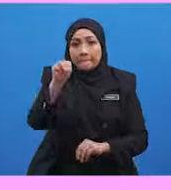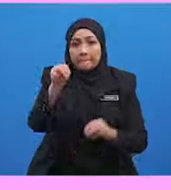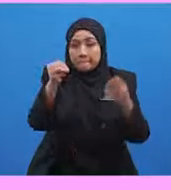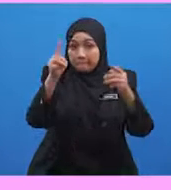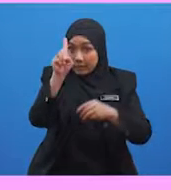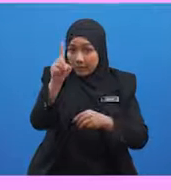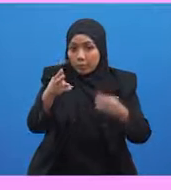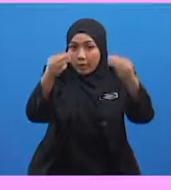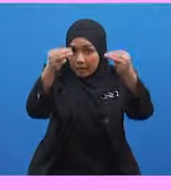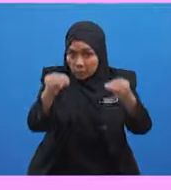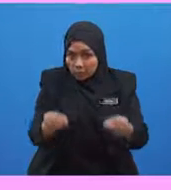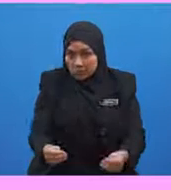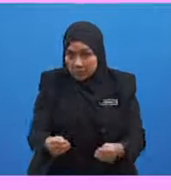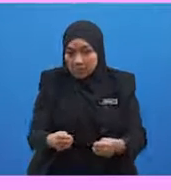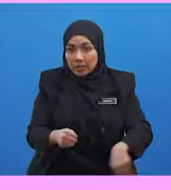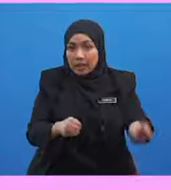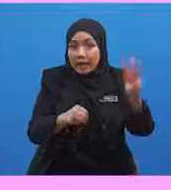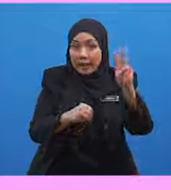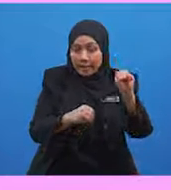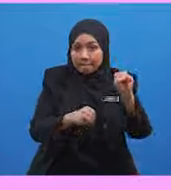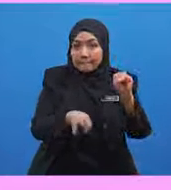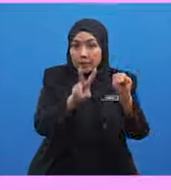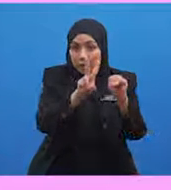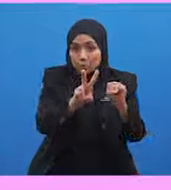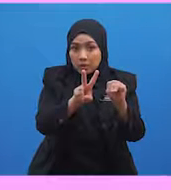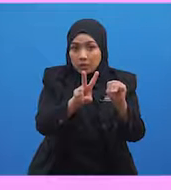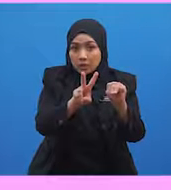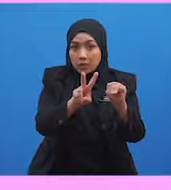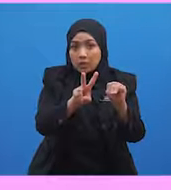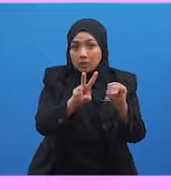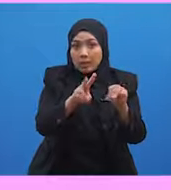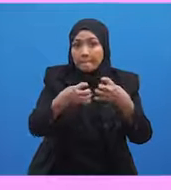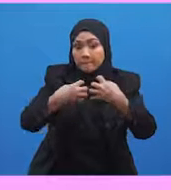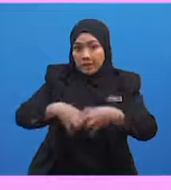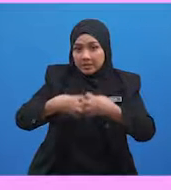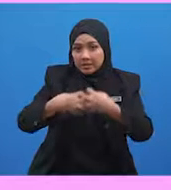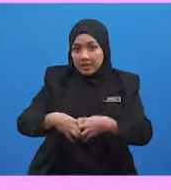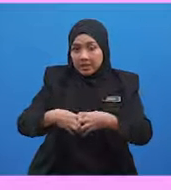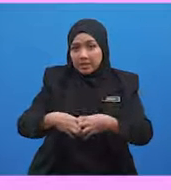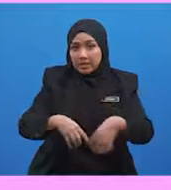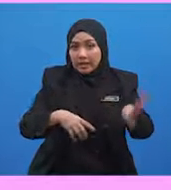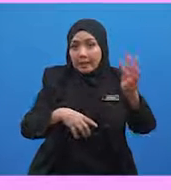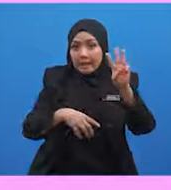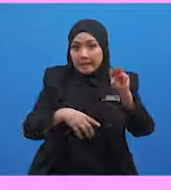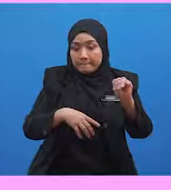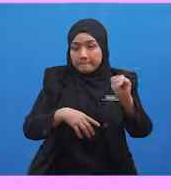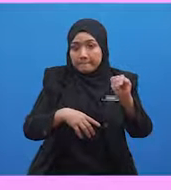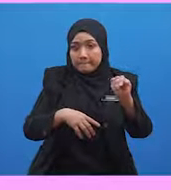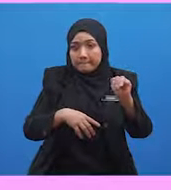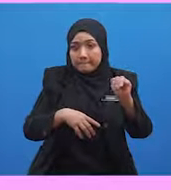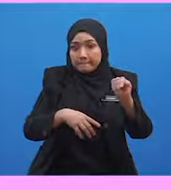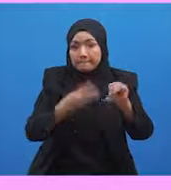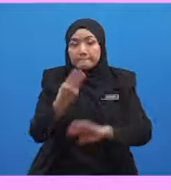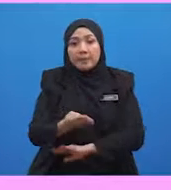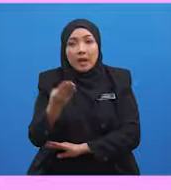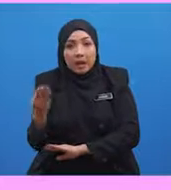ialah mesin. Method ialah kaedah. Dan material ialah bahan mentah yang